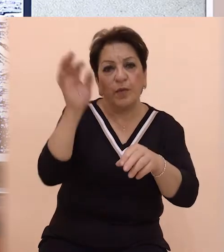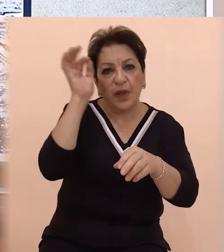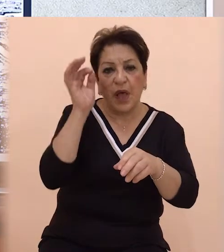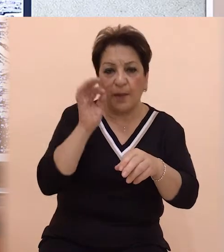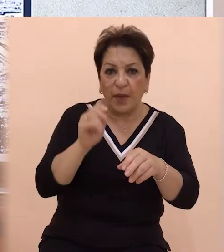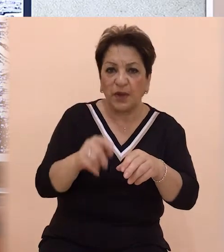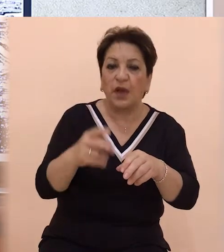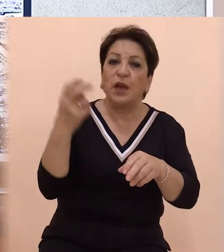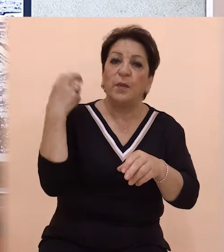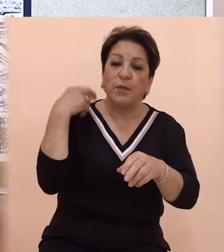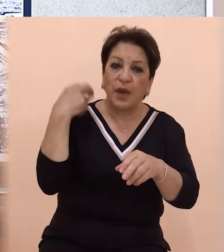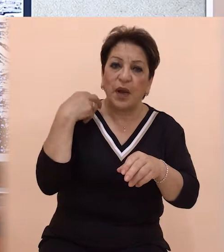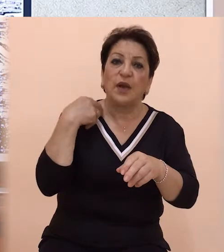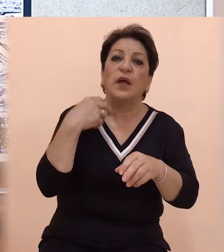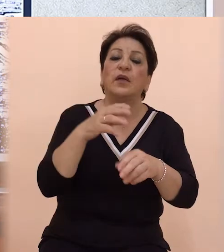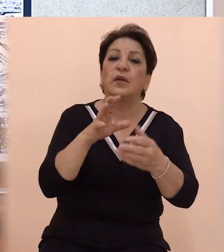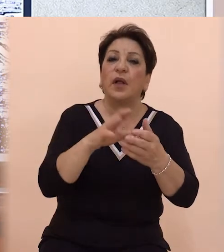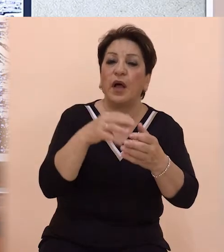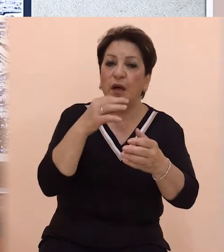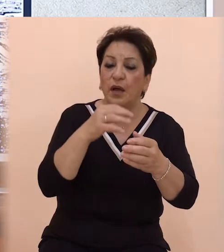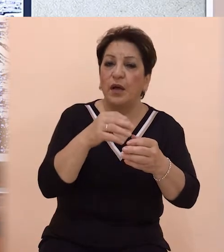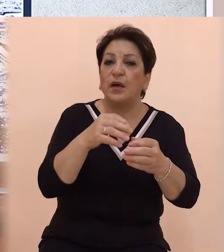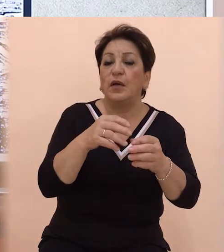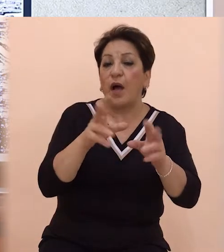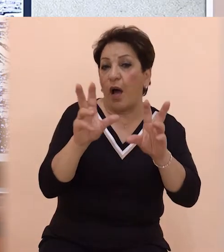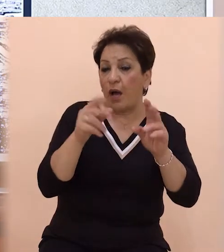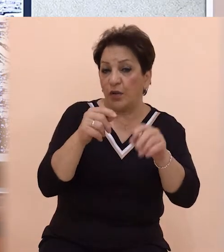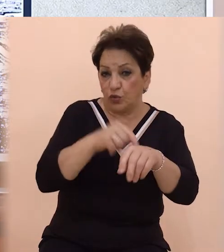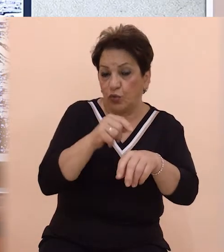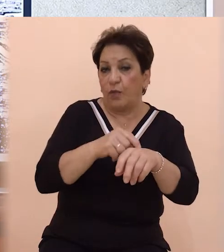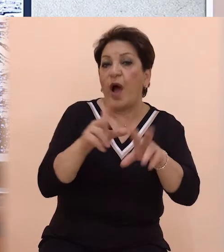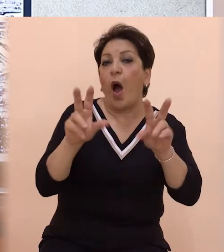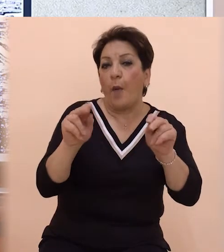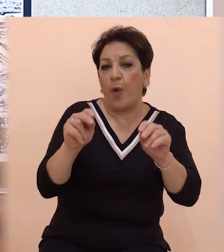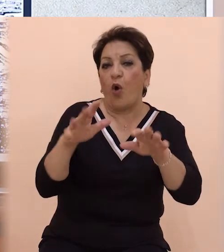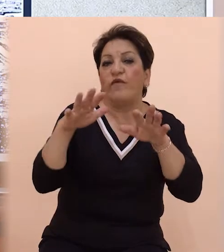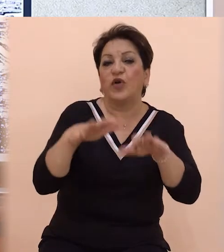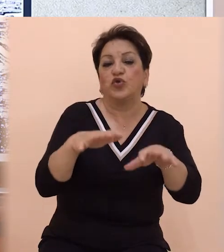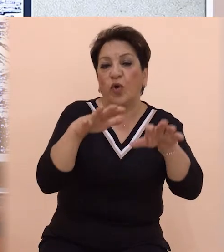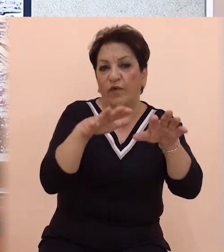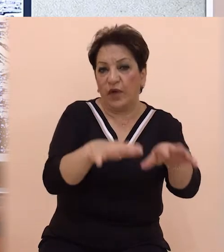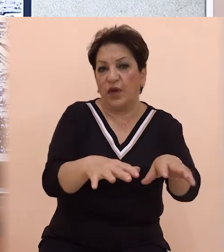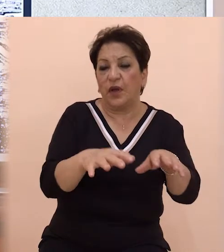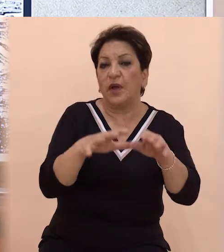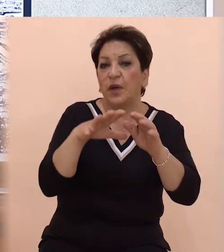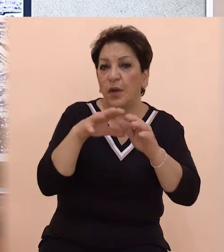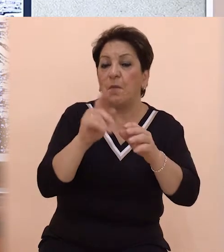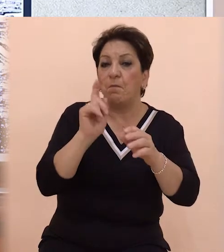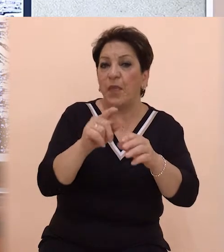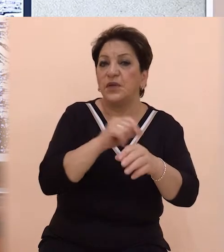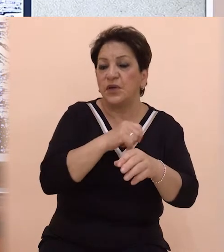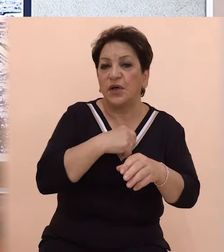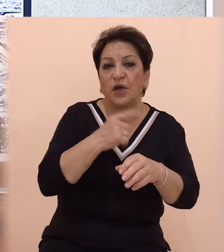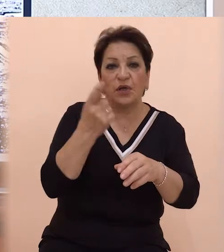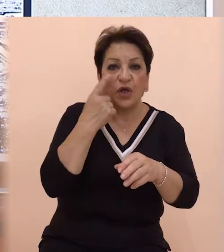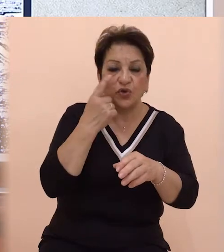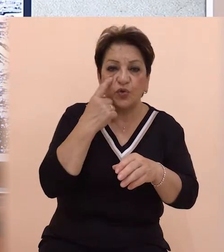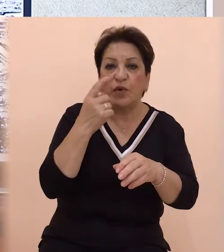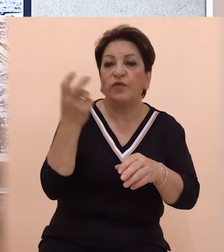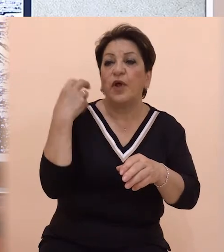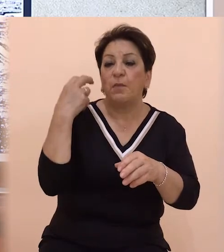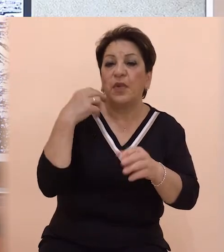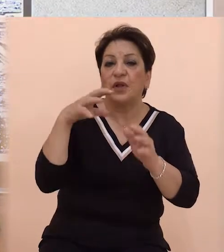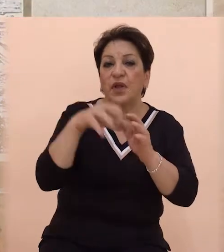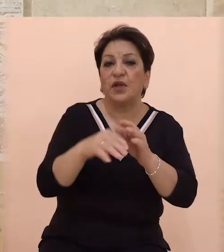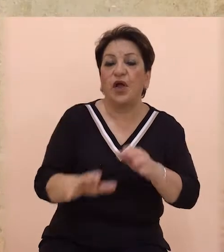այսինքն բրիտանյան կարծում էր, որ ինքը ապահով է ծովերի առումով, բայց մի աժամանակ տեստում եք, որ բրիտանյայի